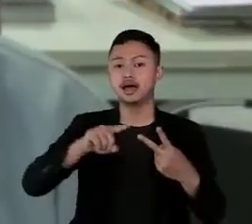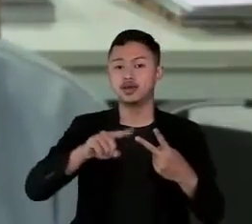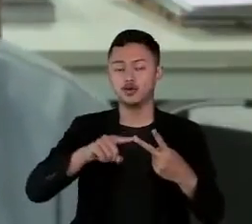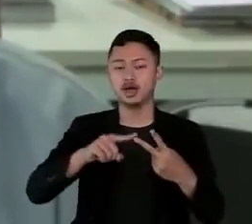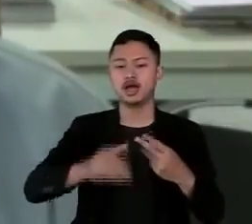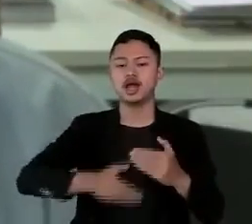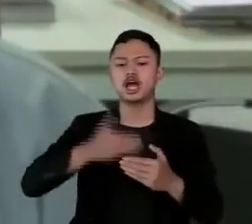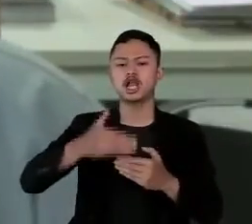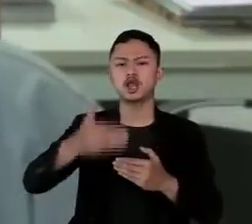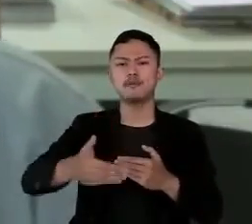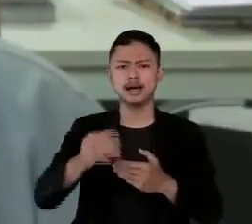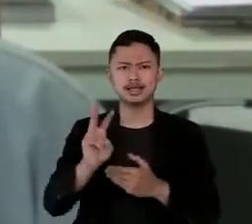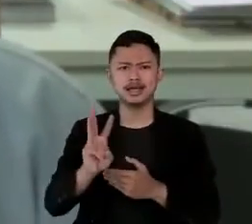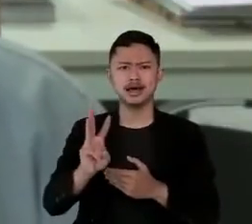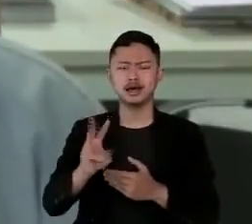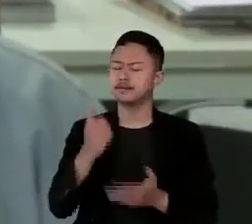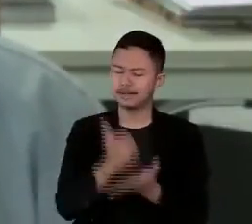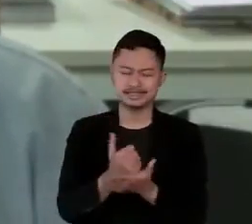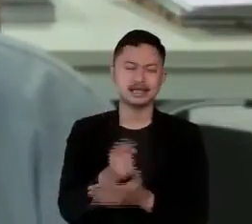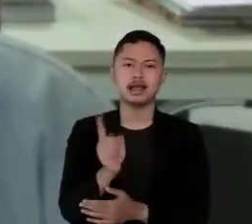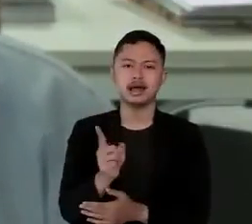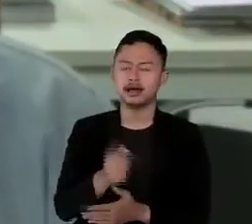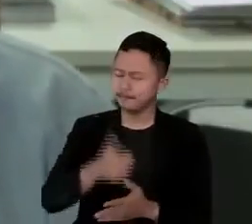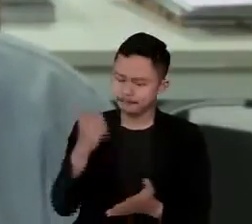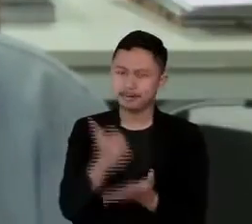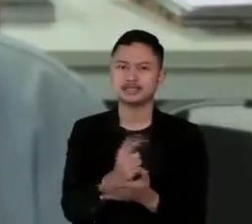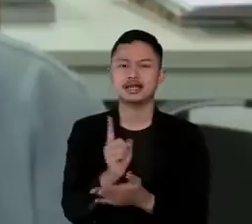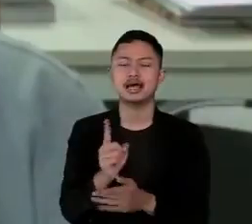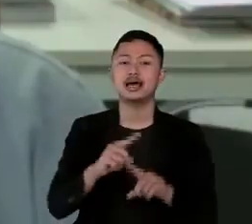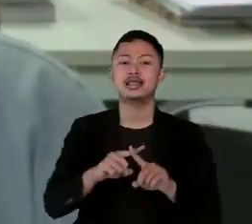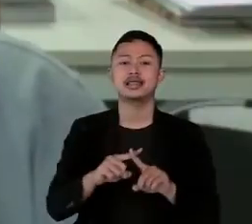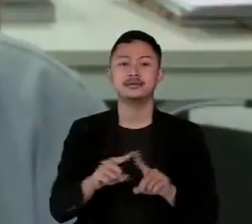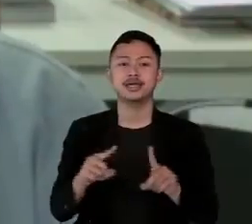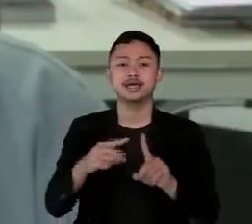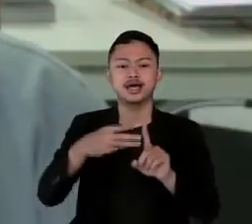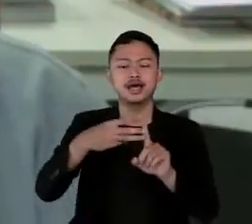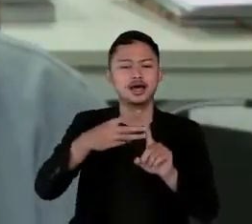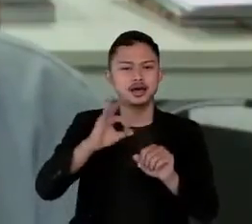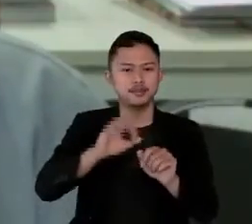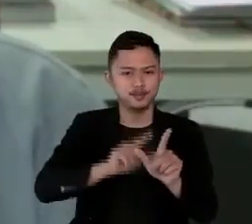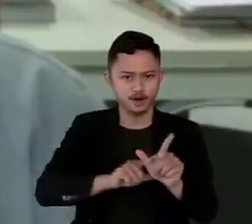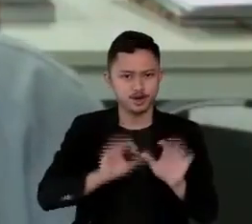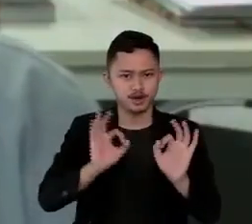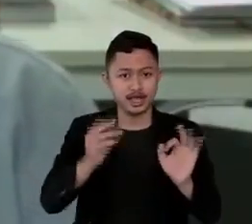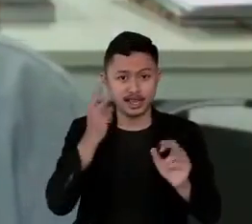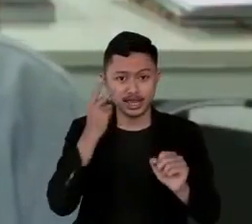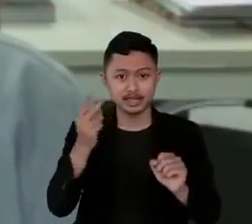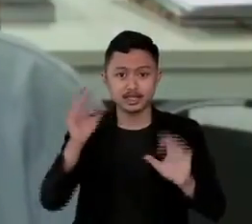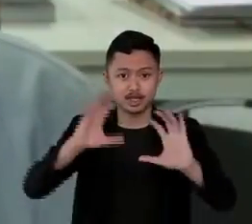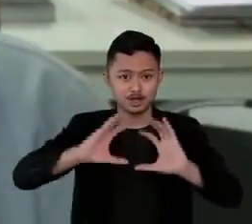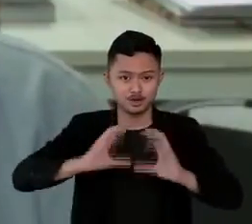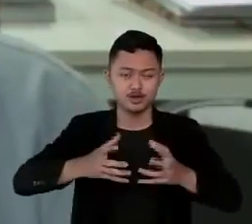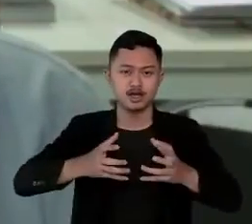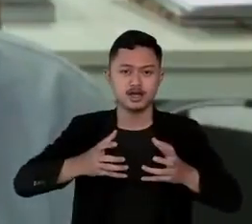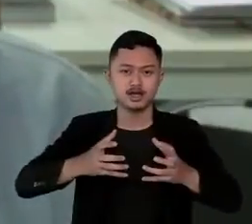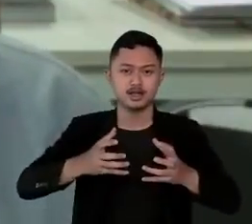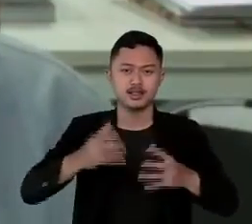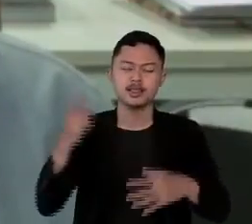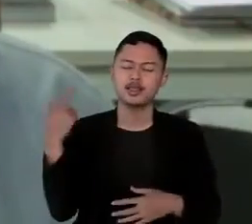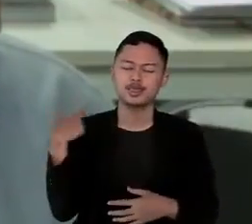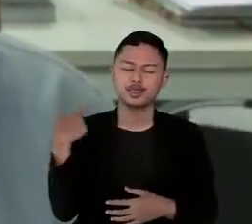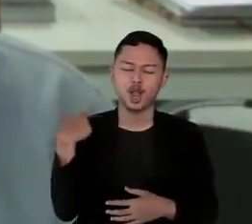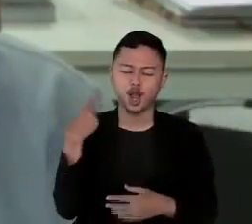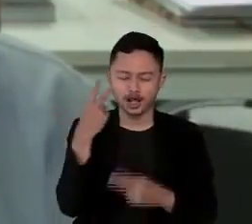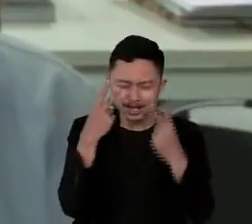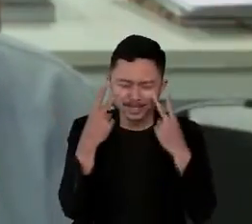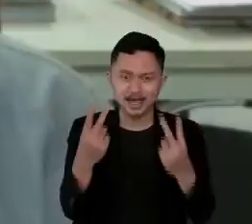bromang ketidakpastian hanya saja tomboy di dunia dimohon yang